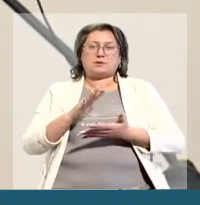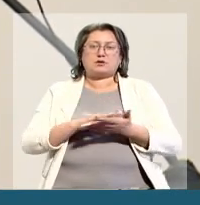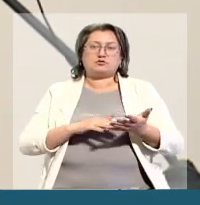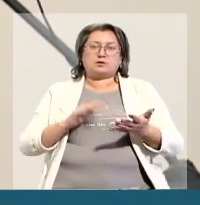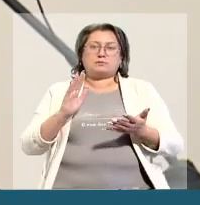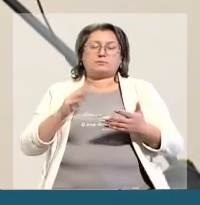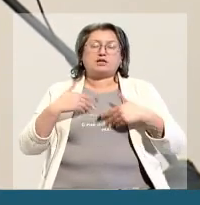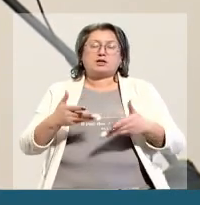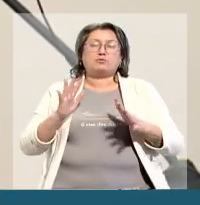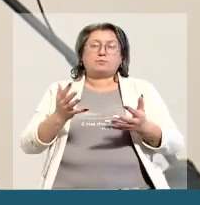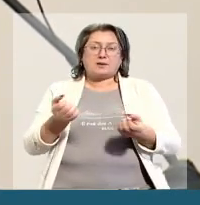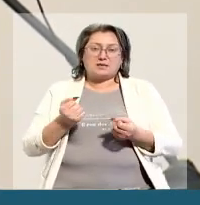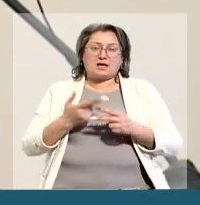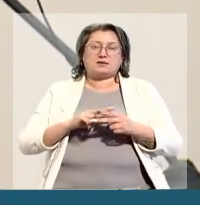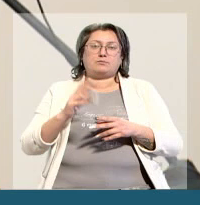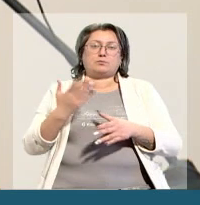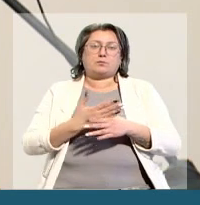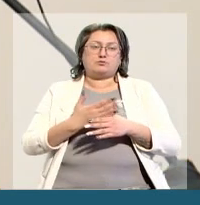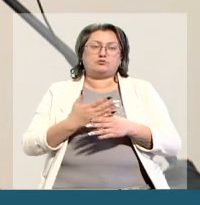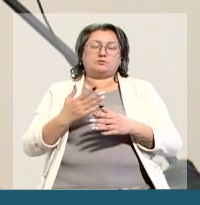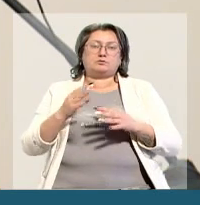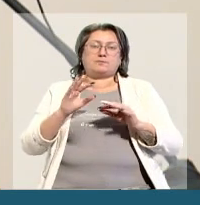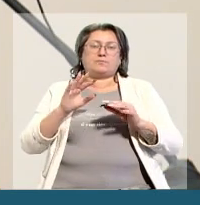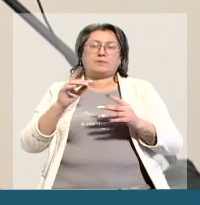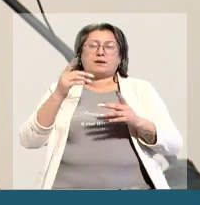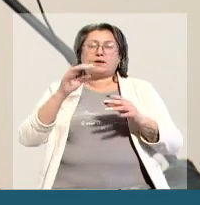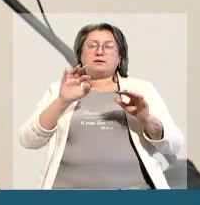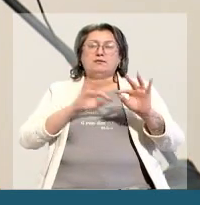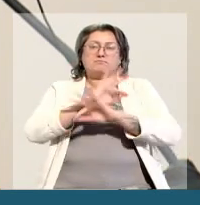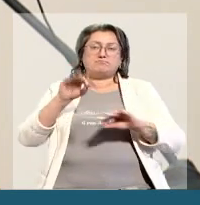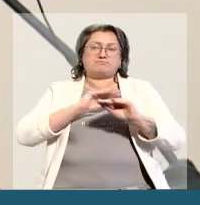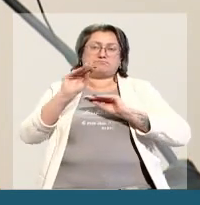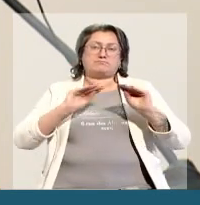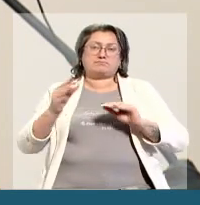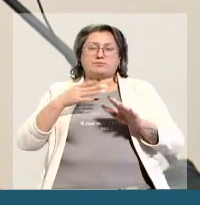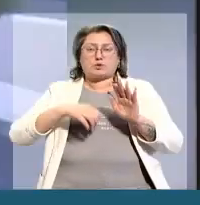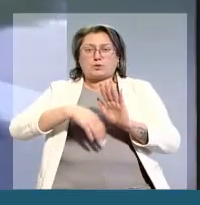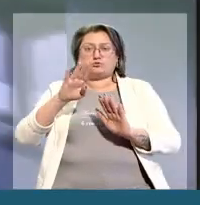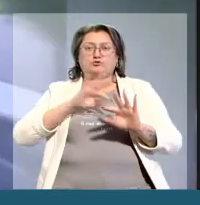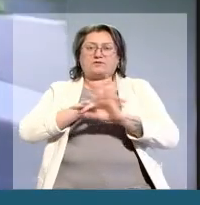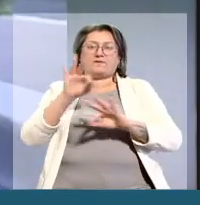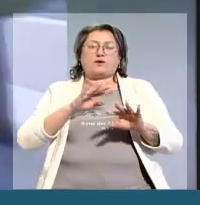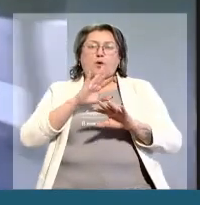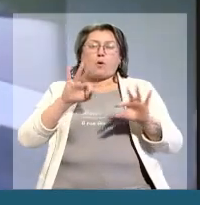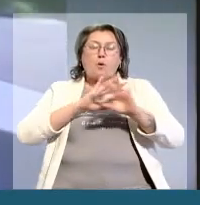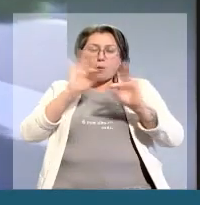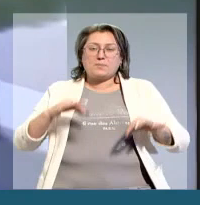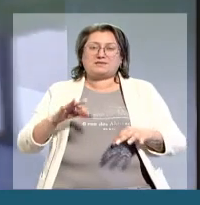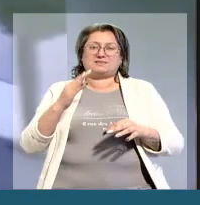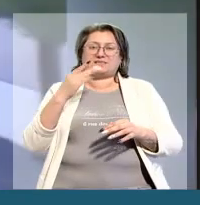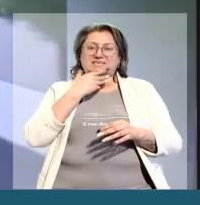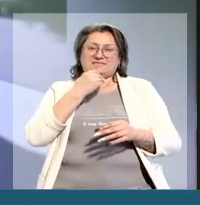қабылданатын болса, қаланың имиджін қалыптастыруға септігін тигізеді. Яғни артық элементтерсіз көрініс тартымды болмақ. Жобада